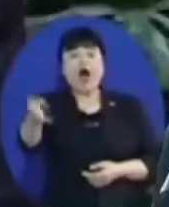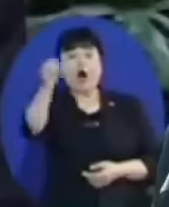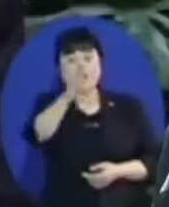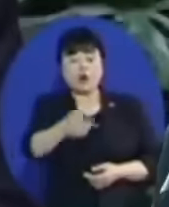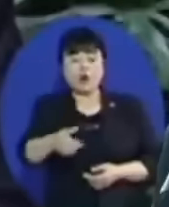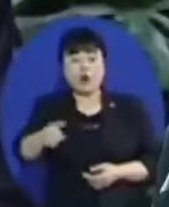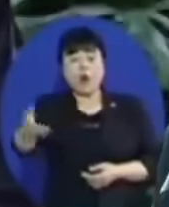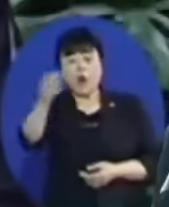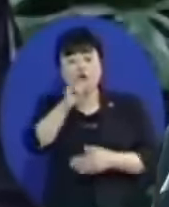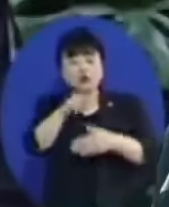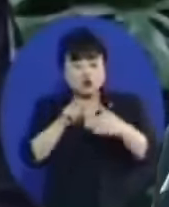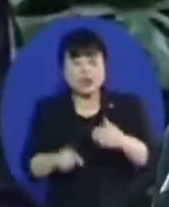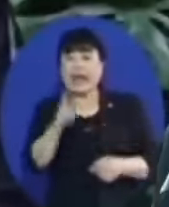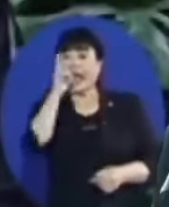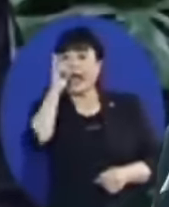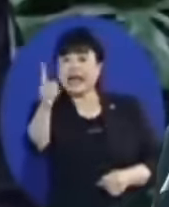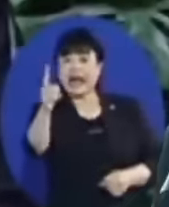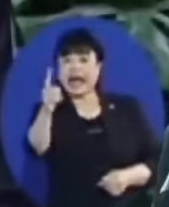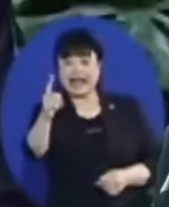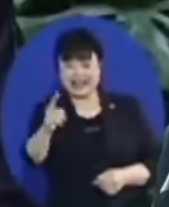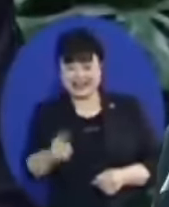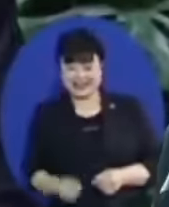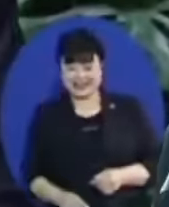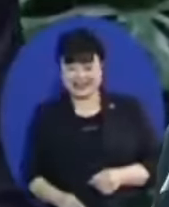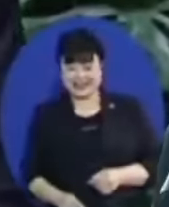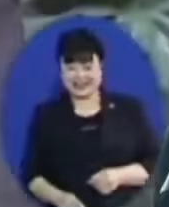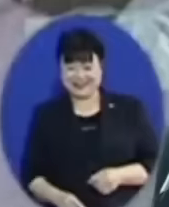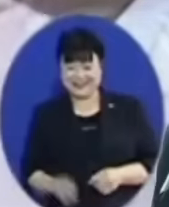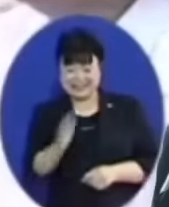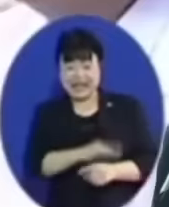중에 여러분이 한 마리입니다.